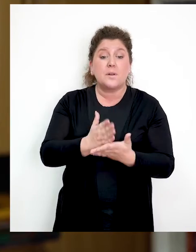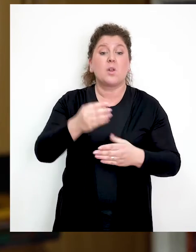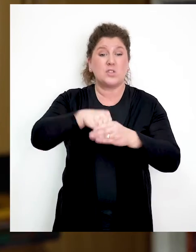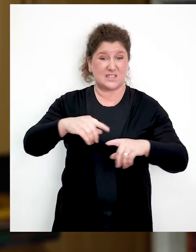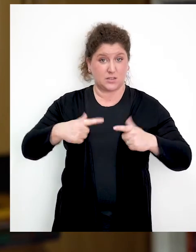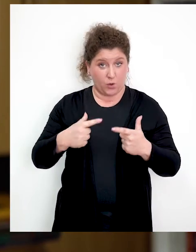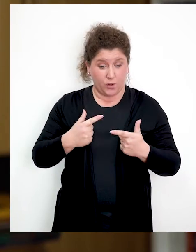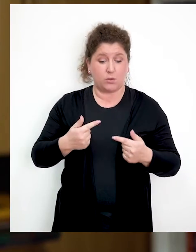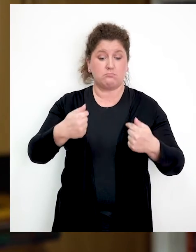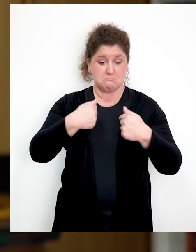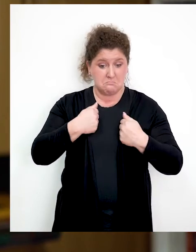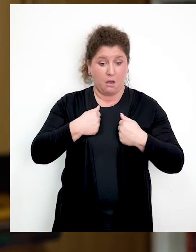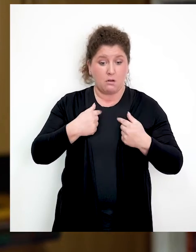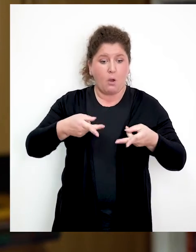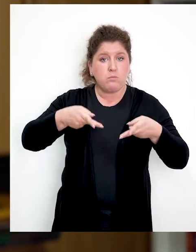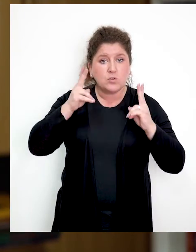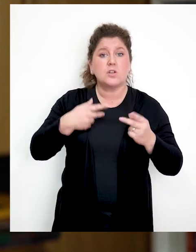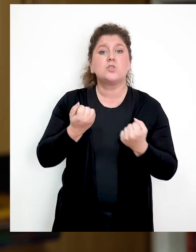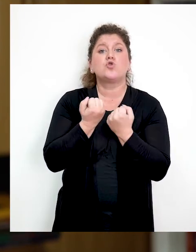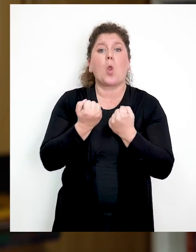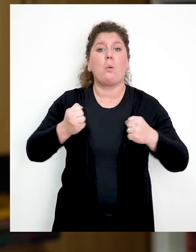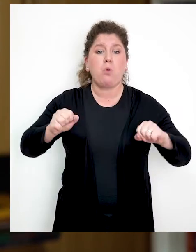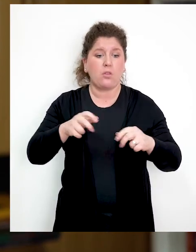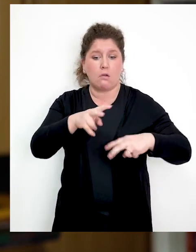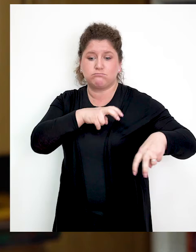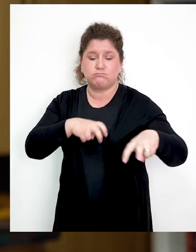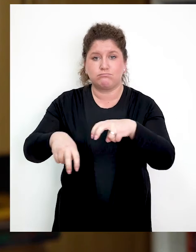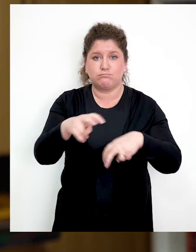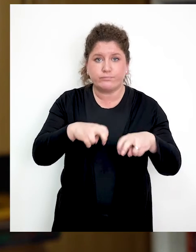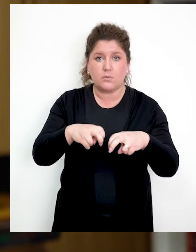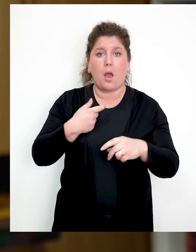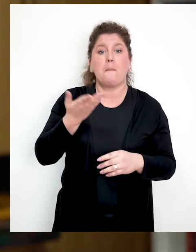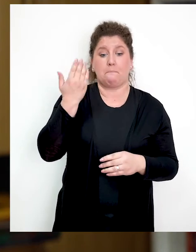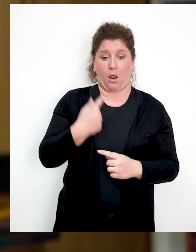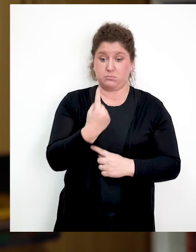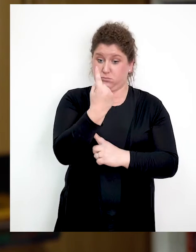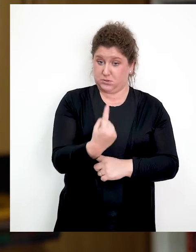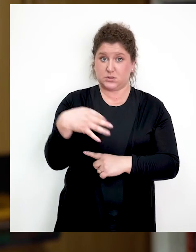Primjereno stanovanje bi mi omogućilo slobodu kretanja, bilo bi